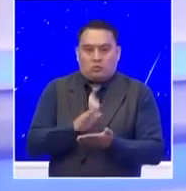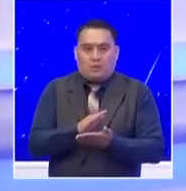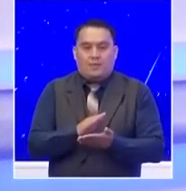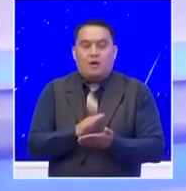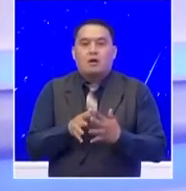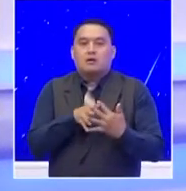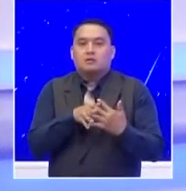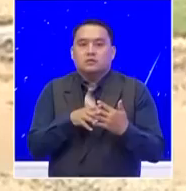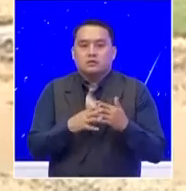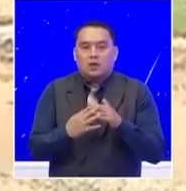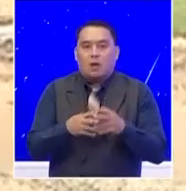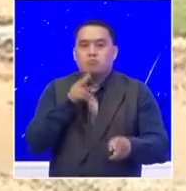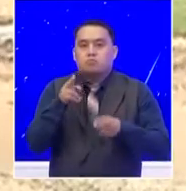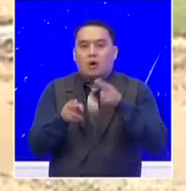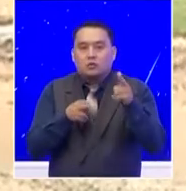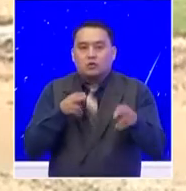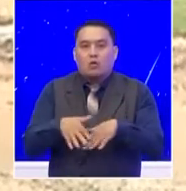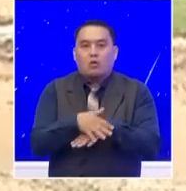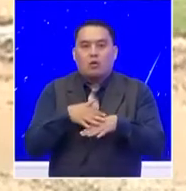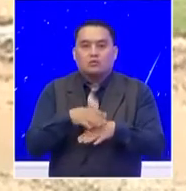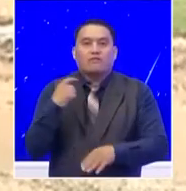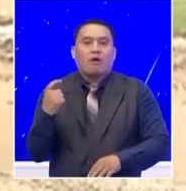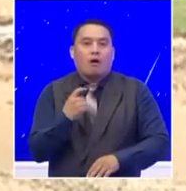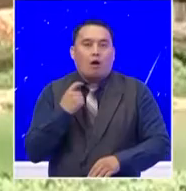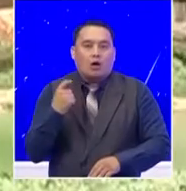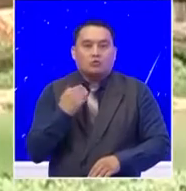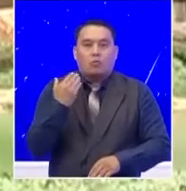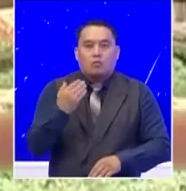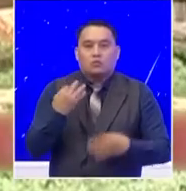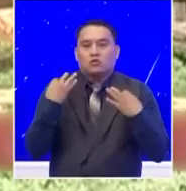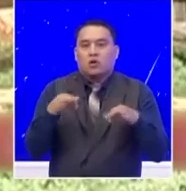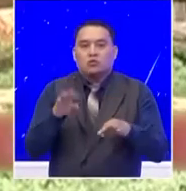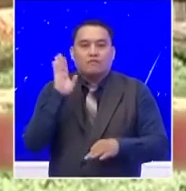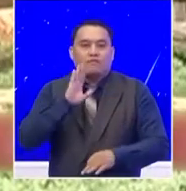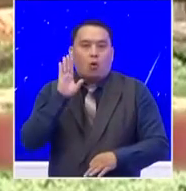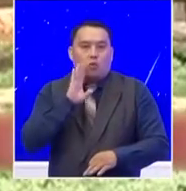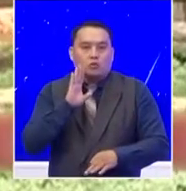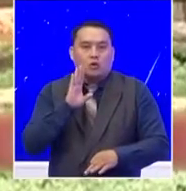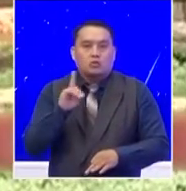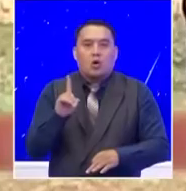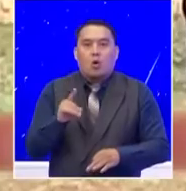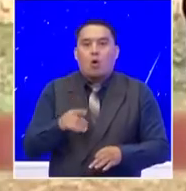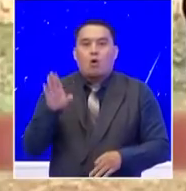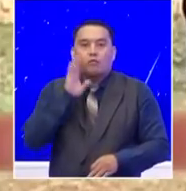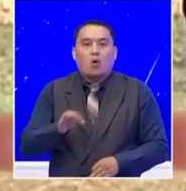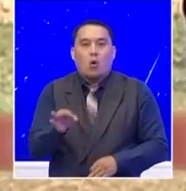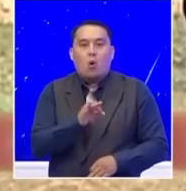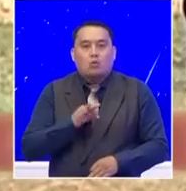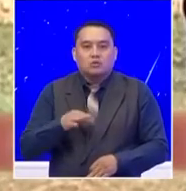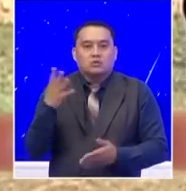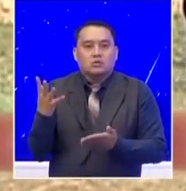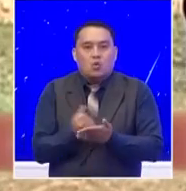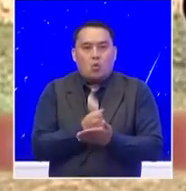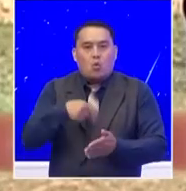поселка Социализм пожаловались, что местное крестьянское хозяйство не пускает их скот на водопой. На подступах и к озерам они